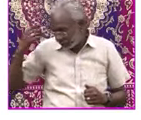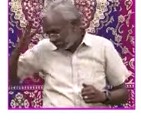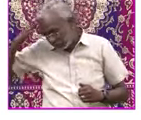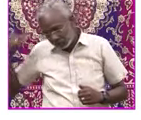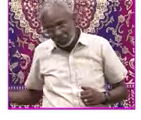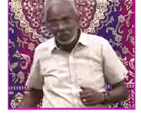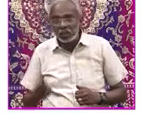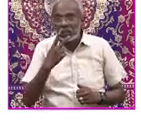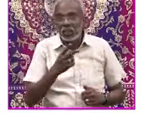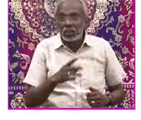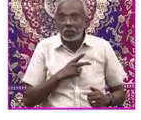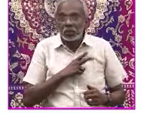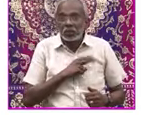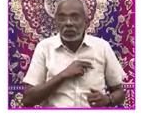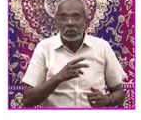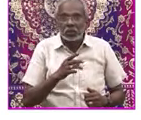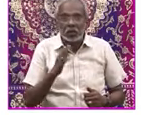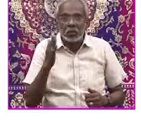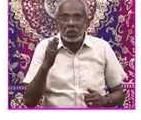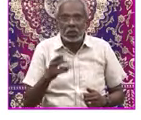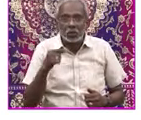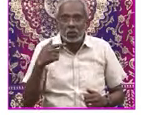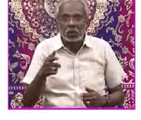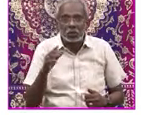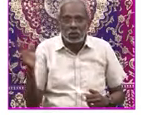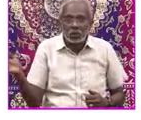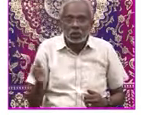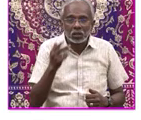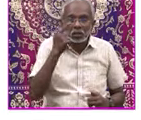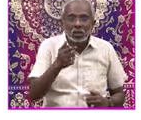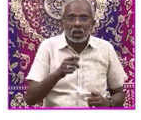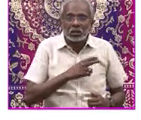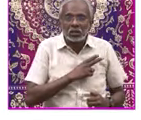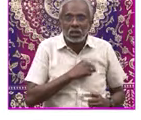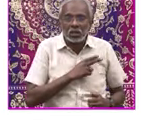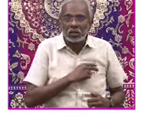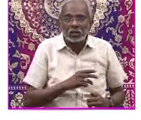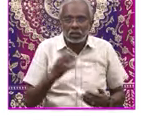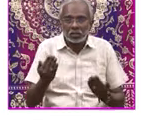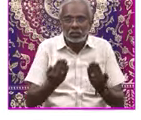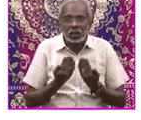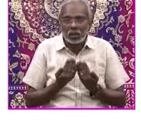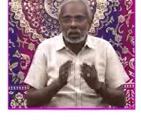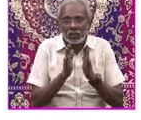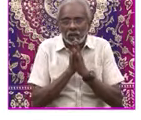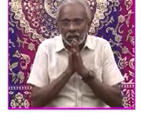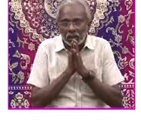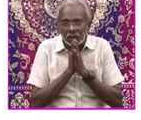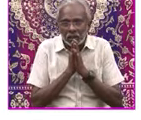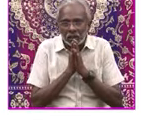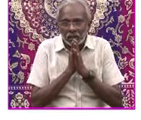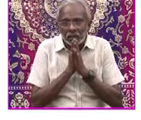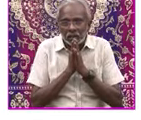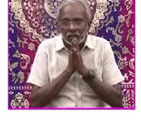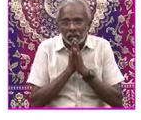மற்றவர் நிழலையும் கண்டு தமிழர்கள் துரத்தி வருவதாக எண்ணி அஞ்சினர், தஞ்சம் வேண்டி வணங்கினர்.